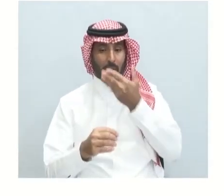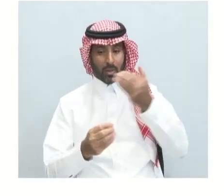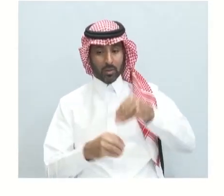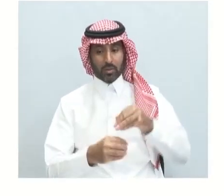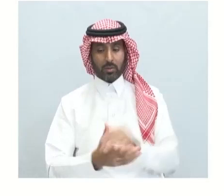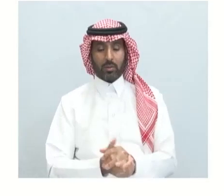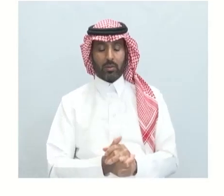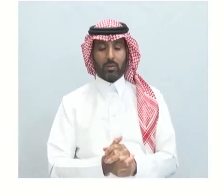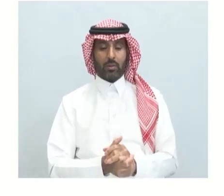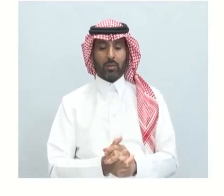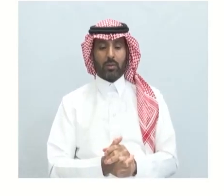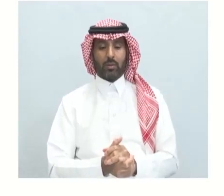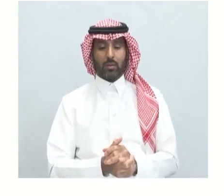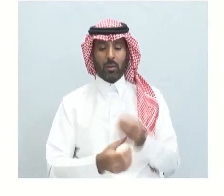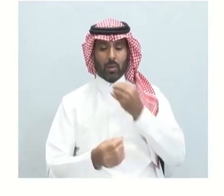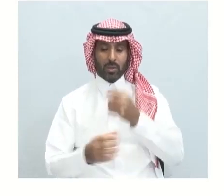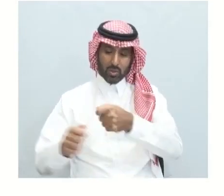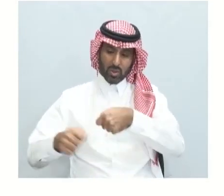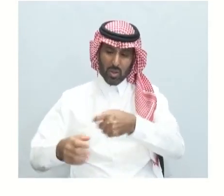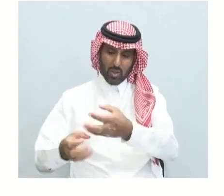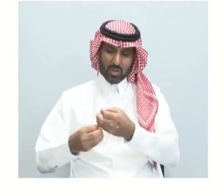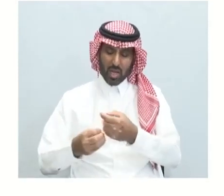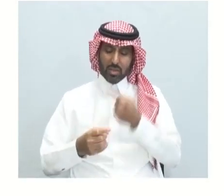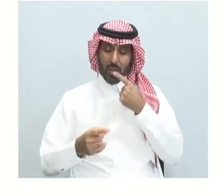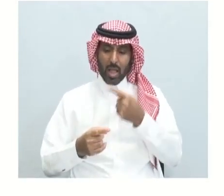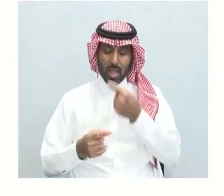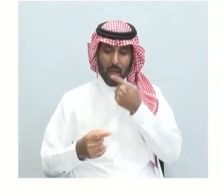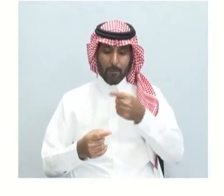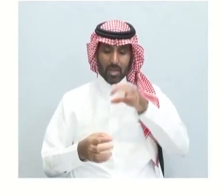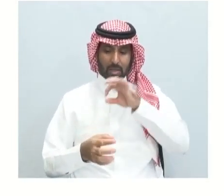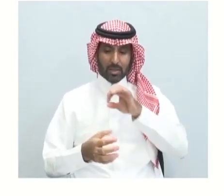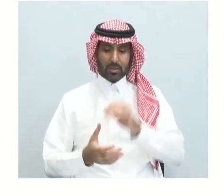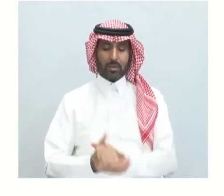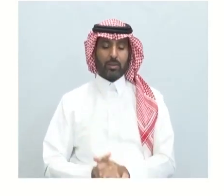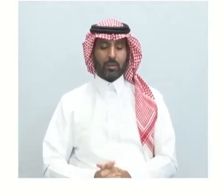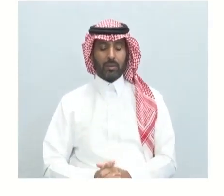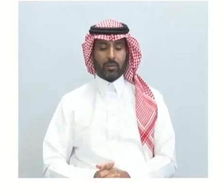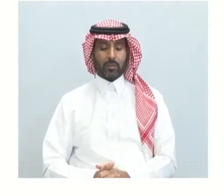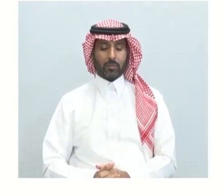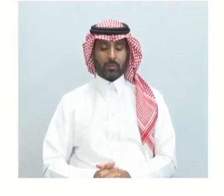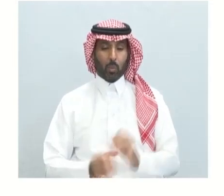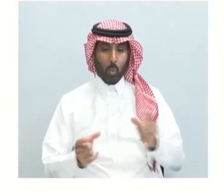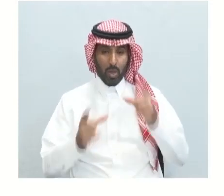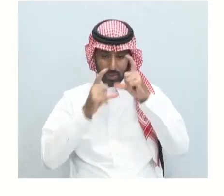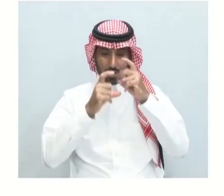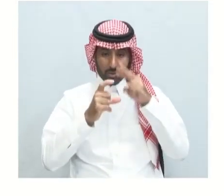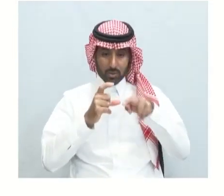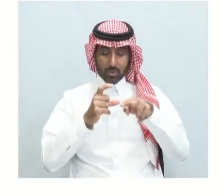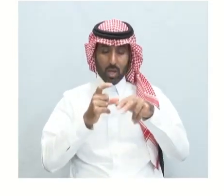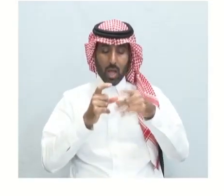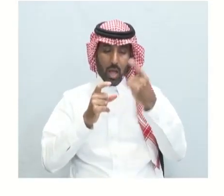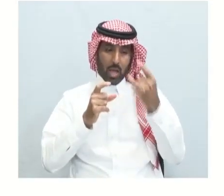وبعضها ممالح تستخرج منها الاملاح مختلف الاغراء كما هو واضح معنا في الشكل